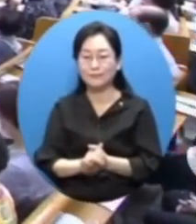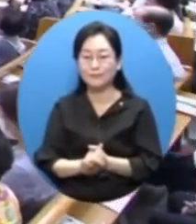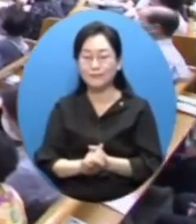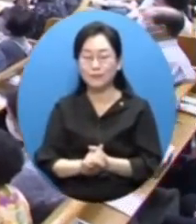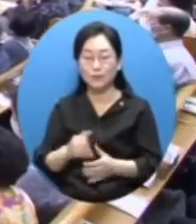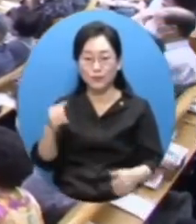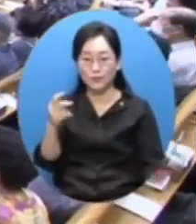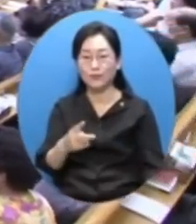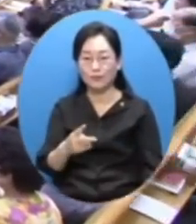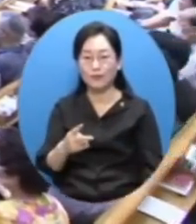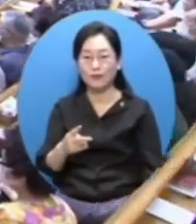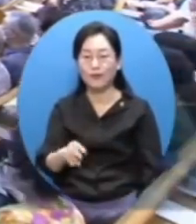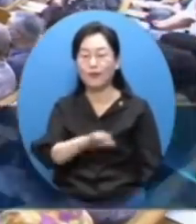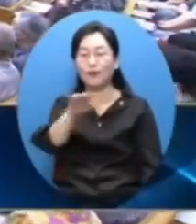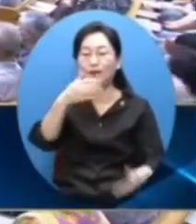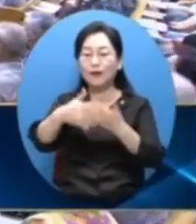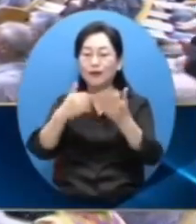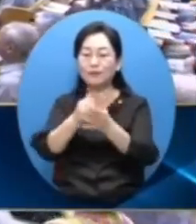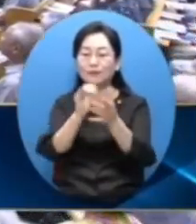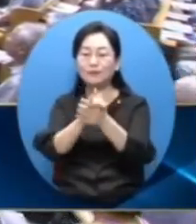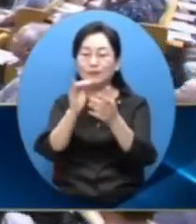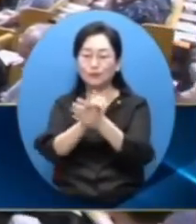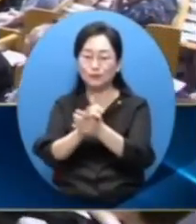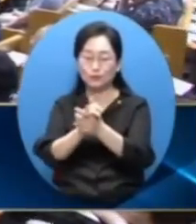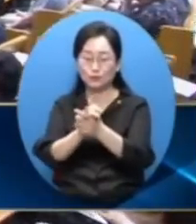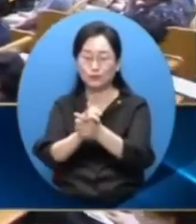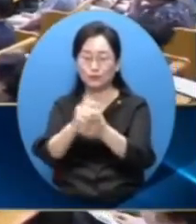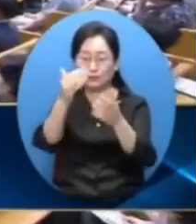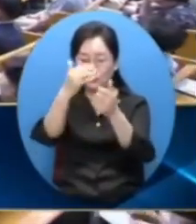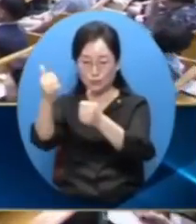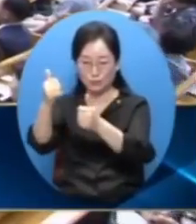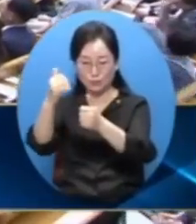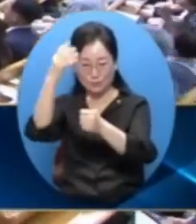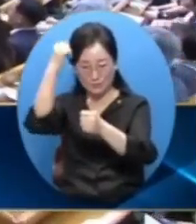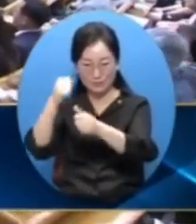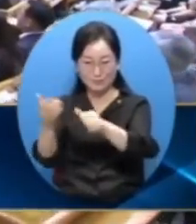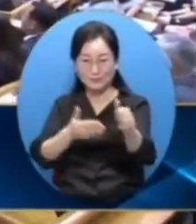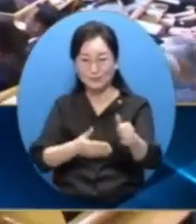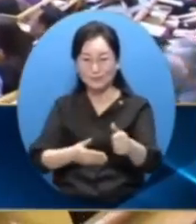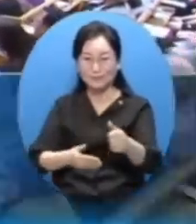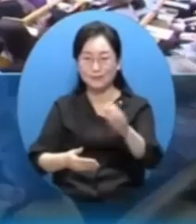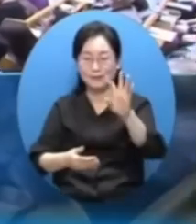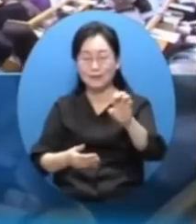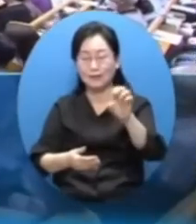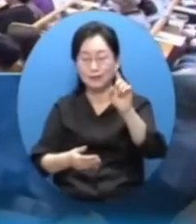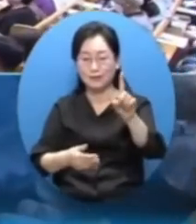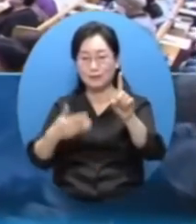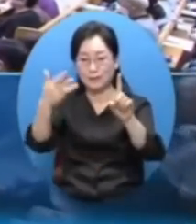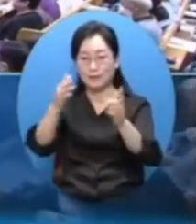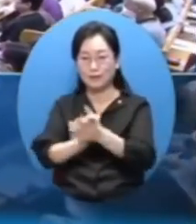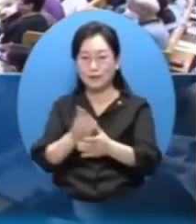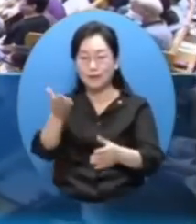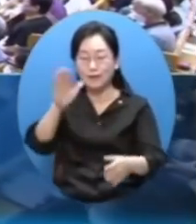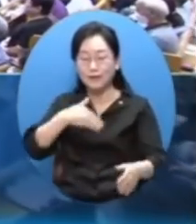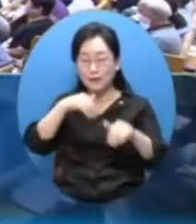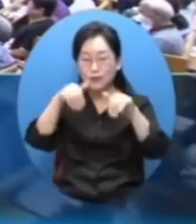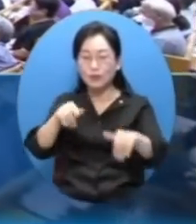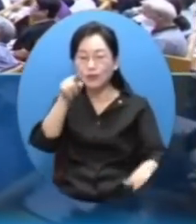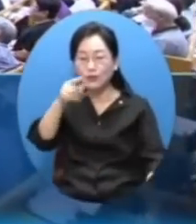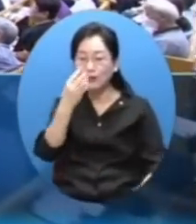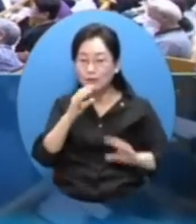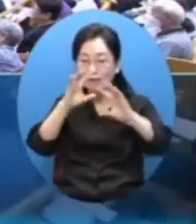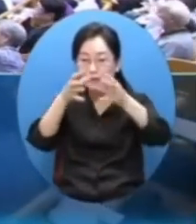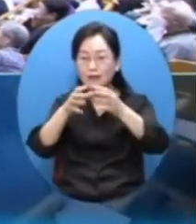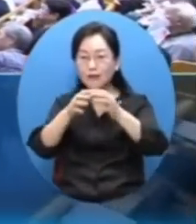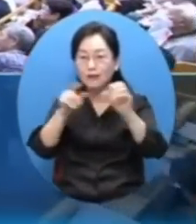나가서 우리는 하나님의 친구로 부름받다는 것을 잊지 않게 되기를 바랍니다. 41장 8절을 말씀합니다. 그러나 나의 종로